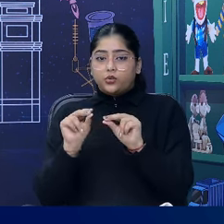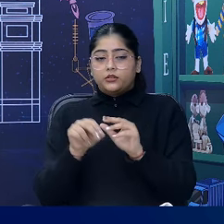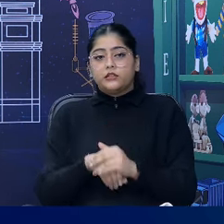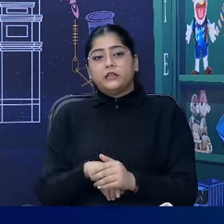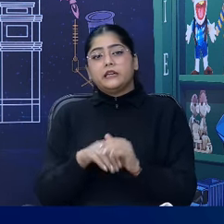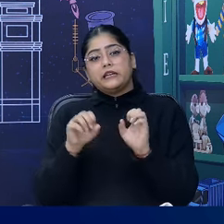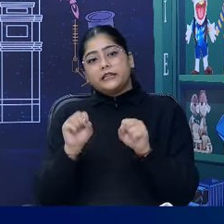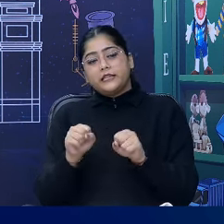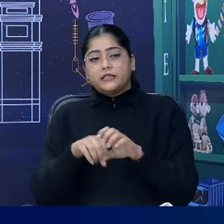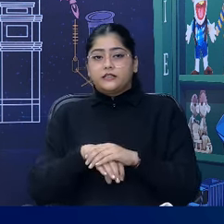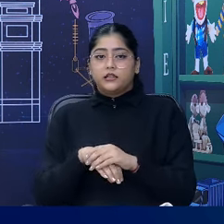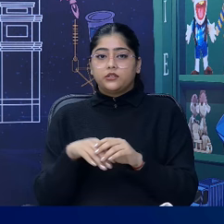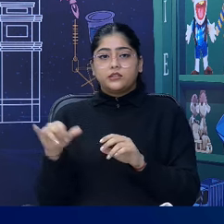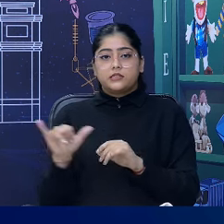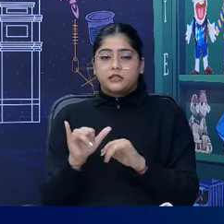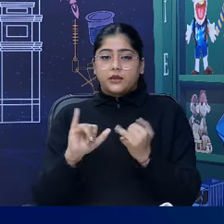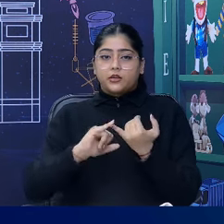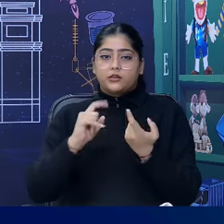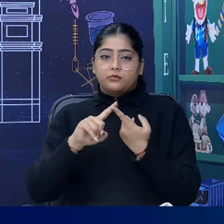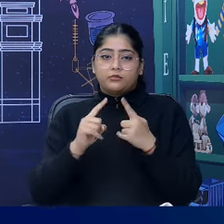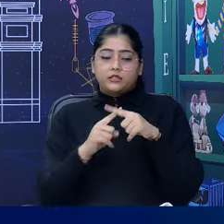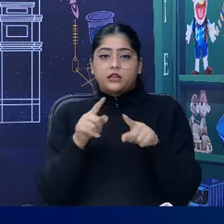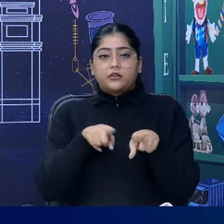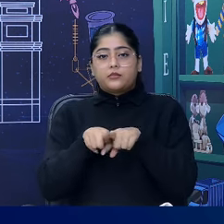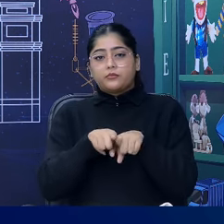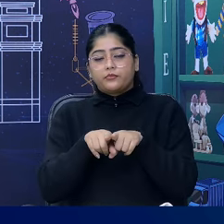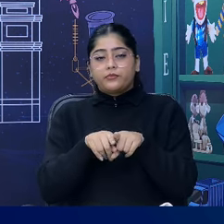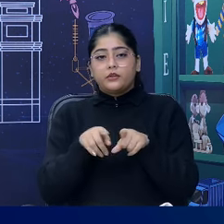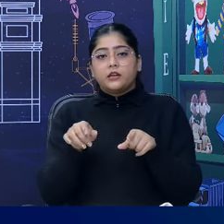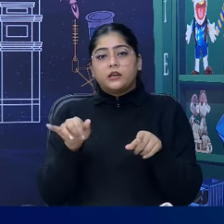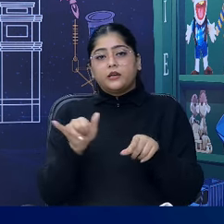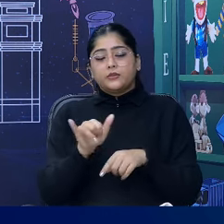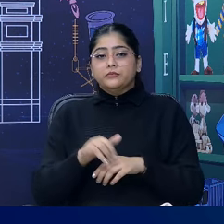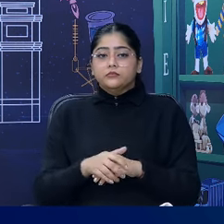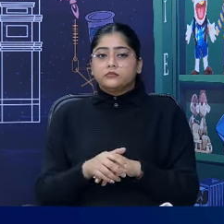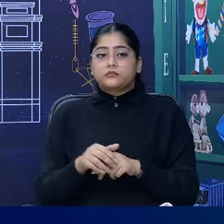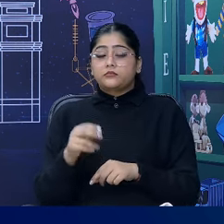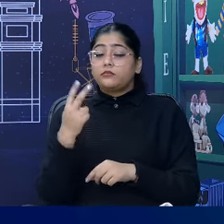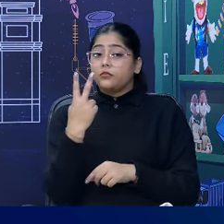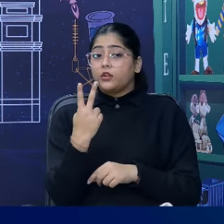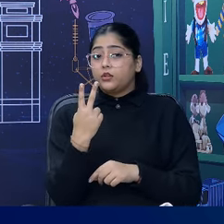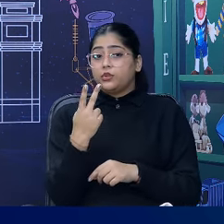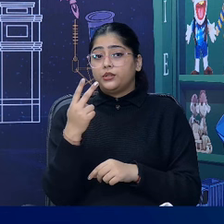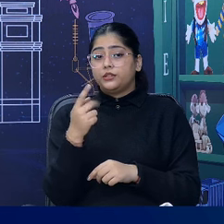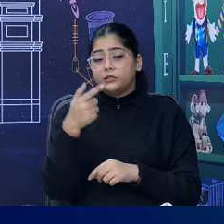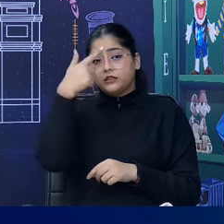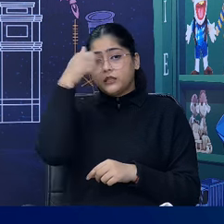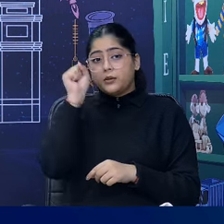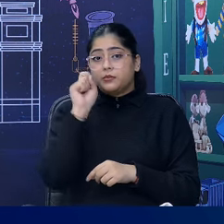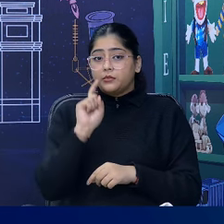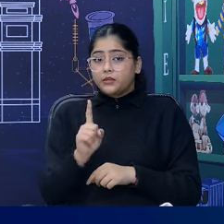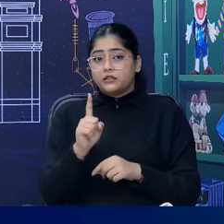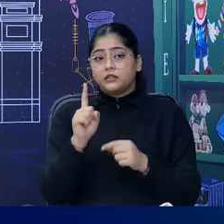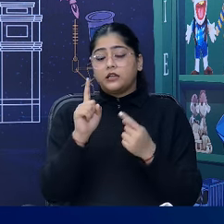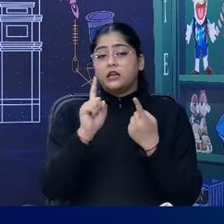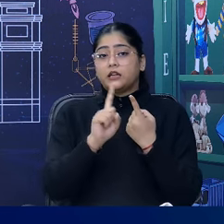वेल डिफाइंड डिस्टिंक्ट ऑब्जेक्ट्स. आपको दो चीज़ों का ध्यान रखना है, एलिमेंट शुड बी वेल डिफाइंड एंड एलिमेंट शुड